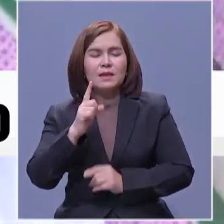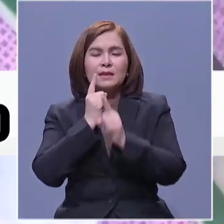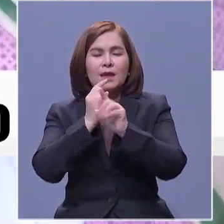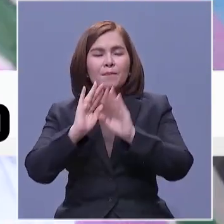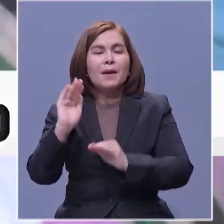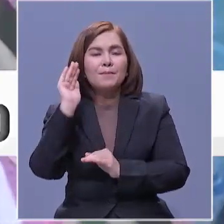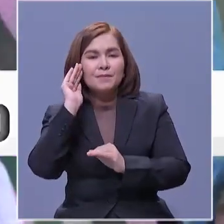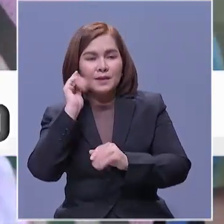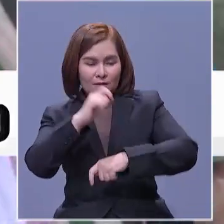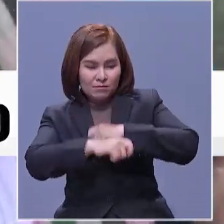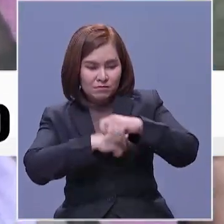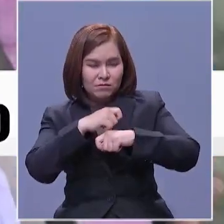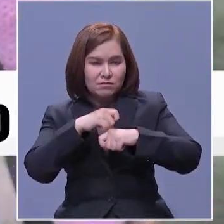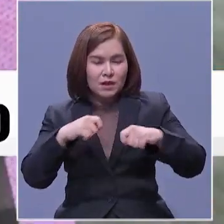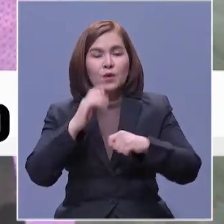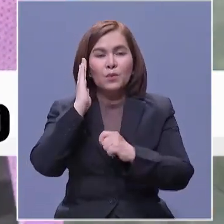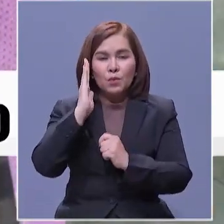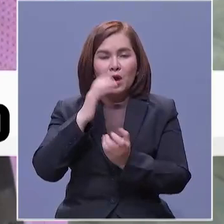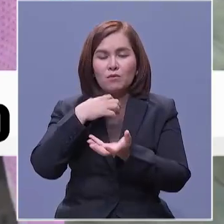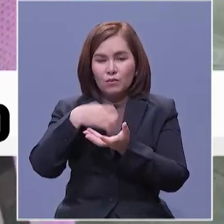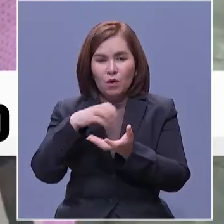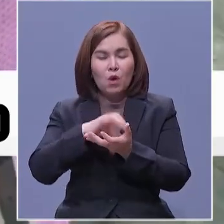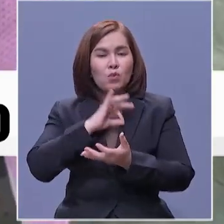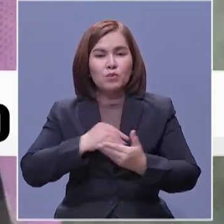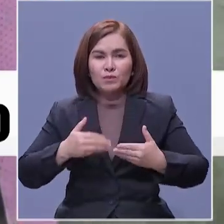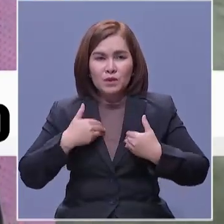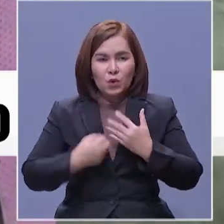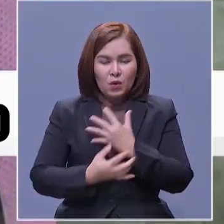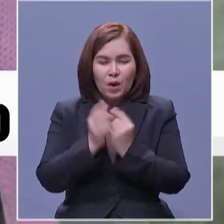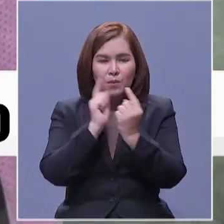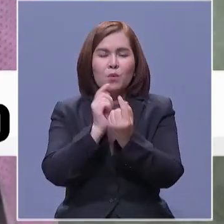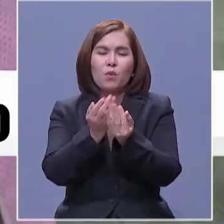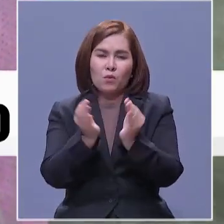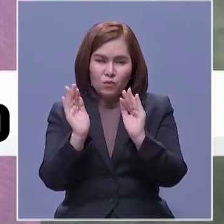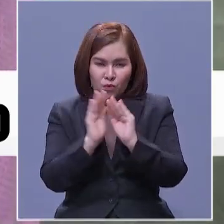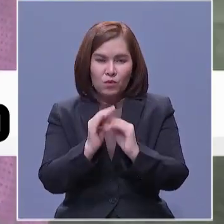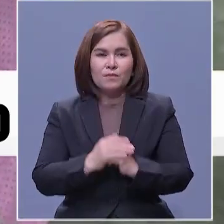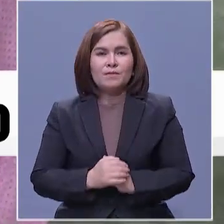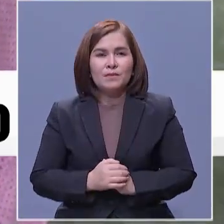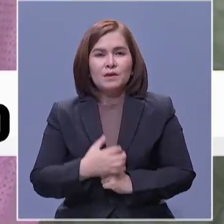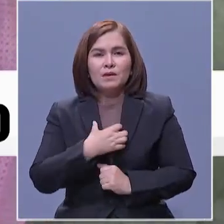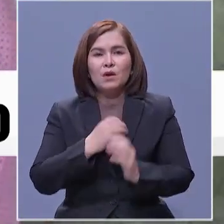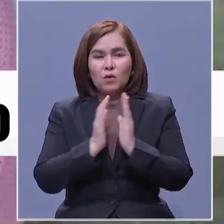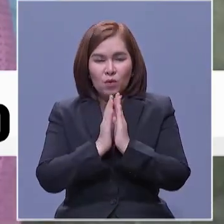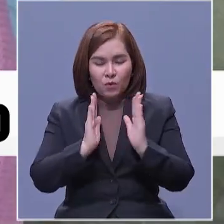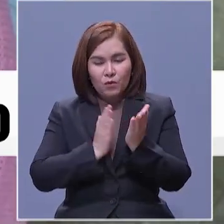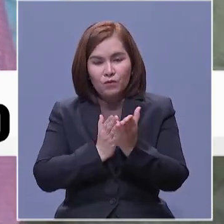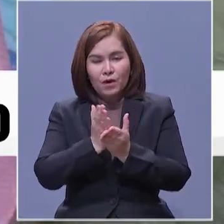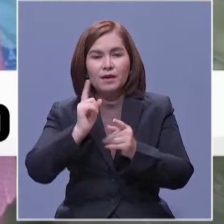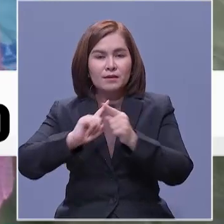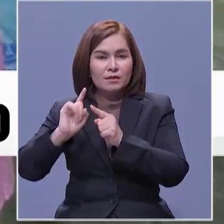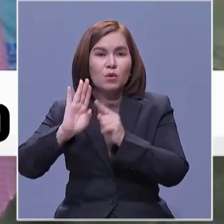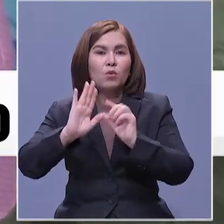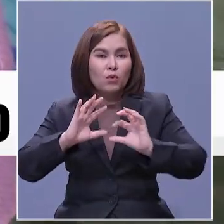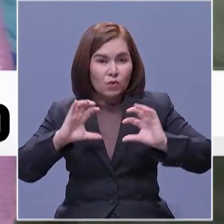ชื่อส่วนคุณวิมานบอกแบบนี้ครับว่าดีใจที่ได้เห็นหน้าครอบครัวอีกครั้งหนึ่งพร้อมขอบคุณภาครัฐทุกหน่วยงานนะ